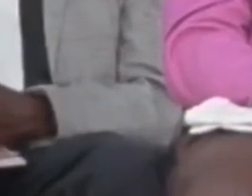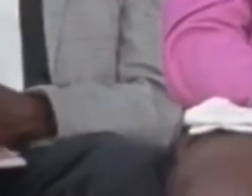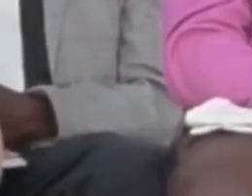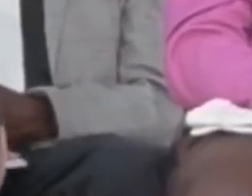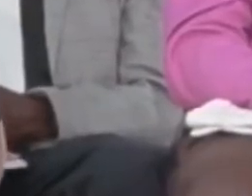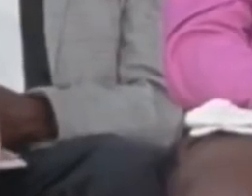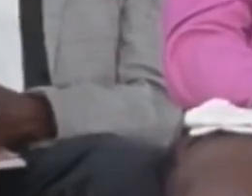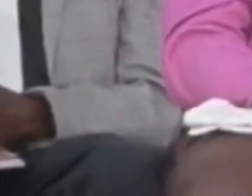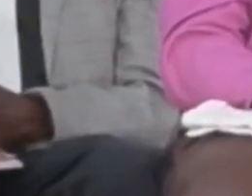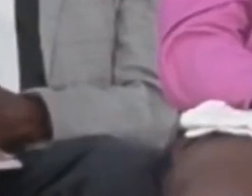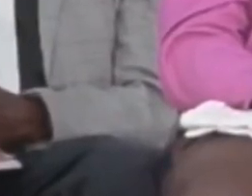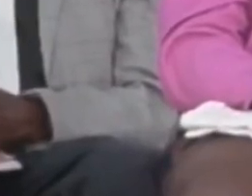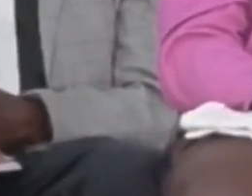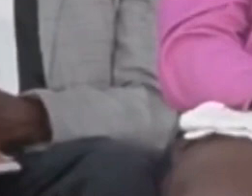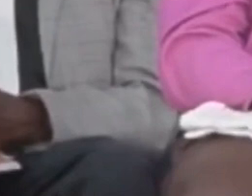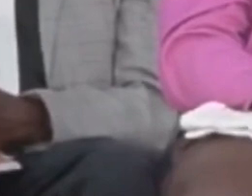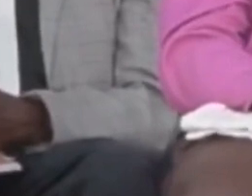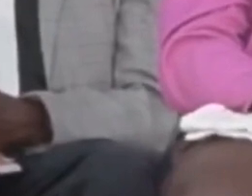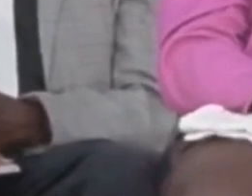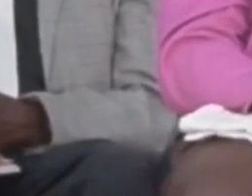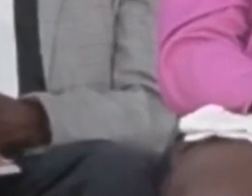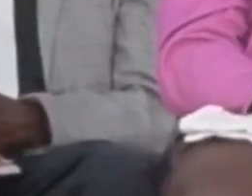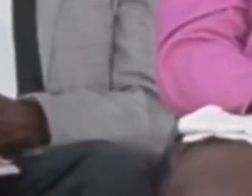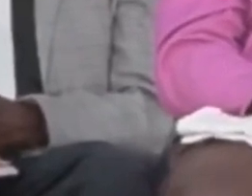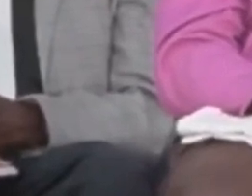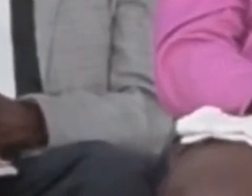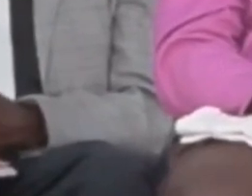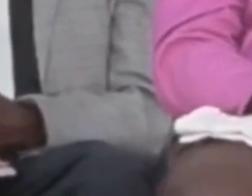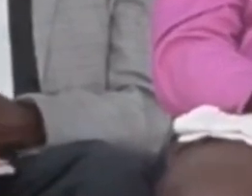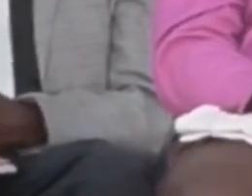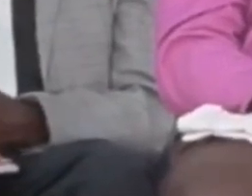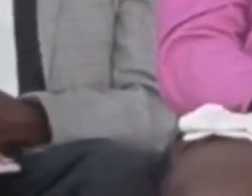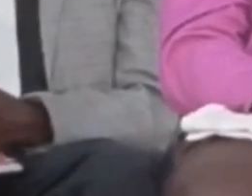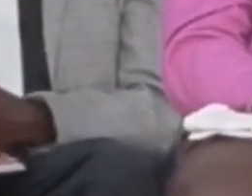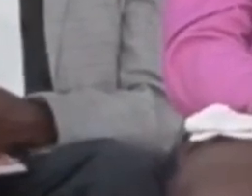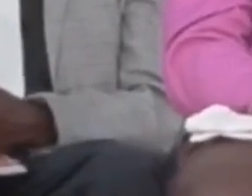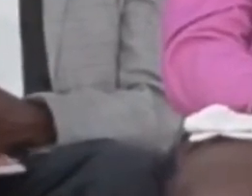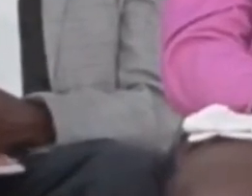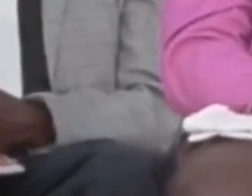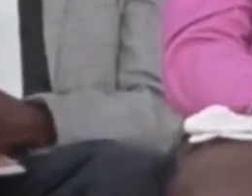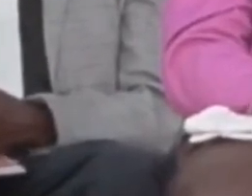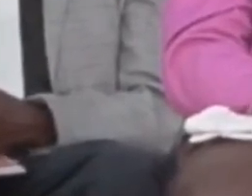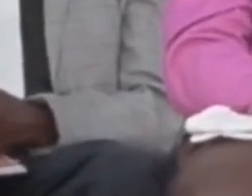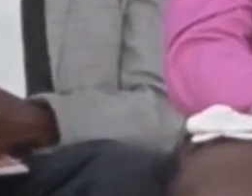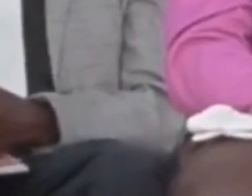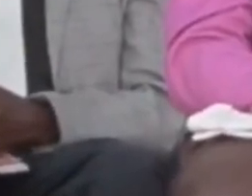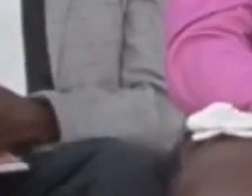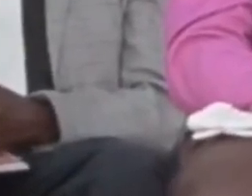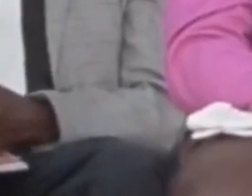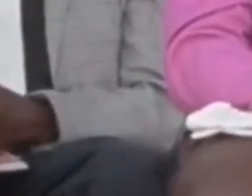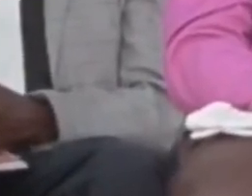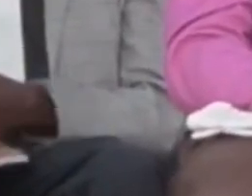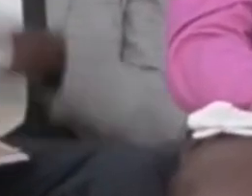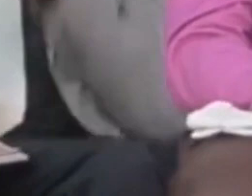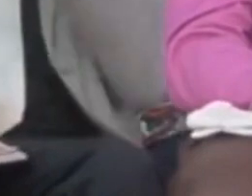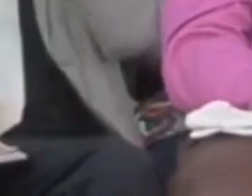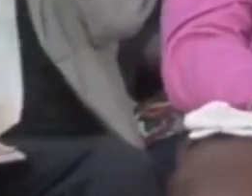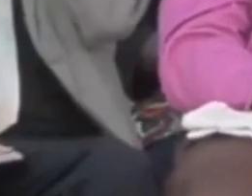Niliongea na kiongozi wa upinzani na viongozi wa upinzani, na nikawaambia ya